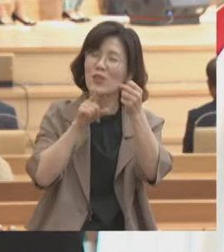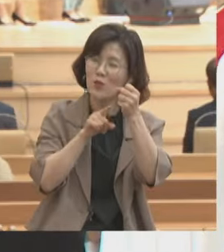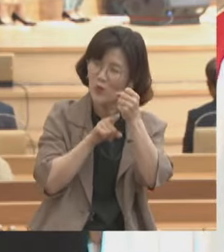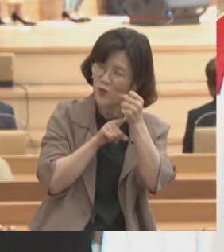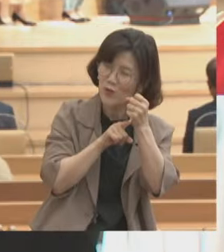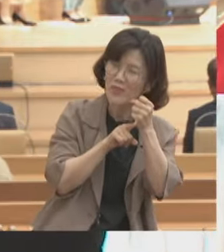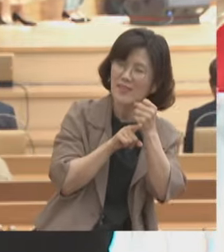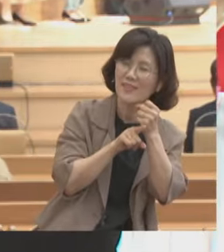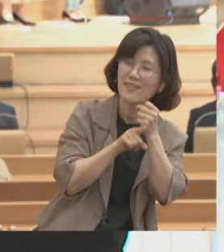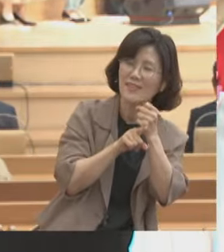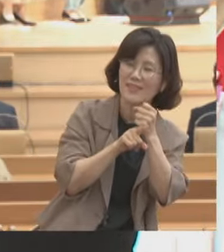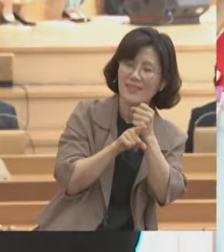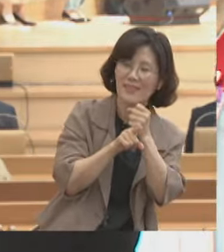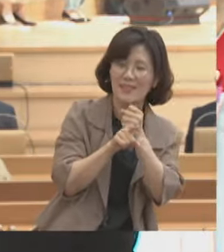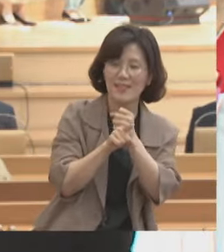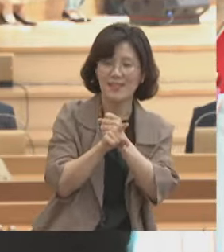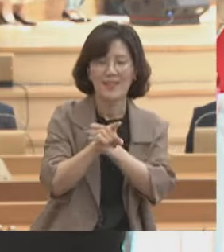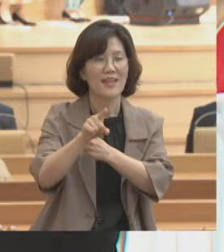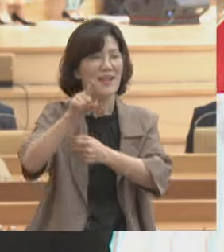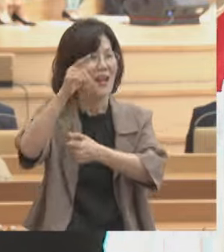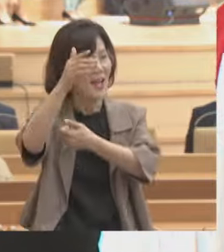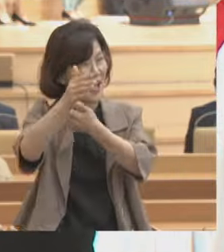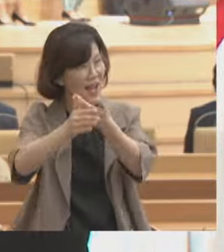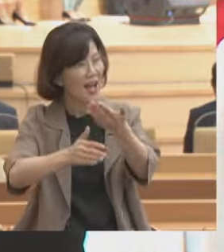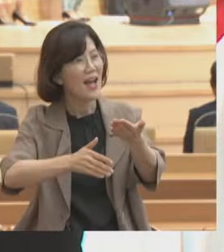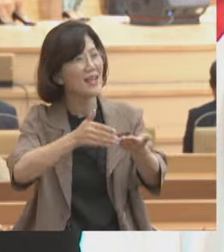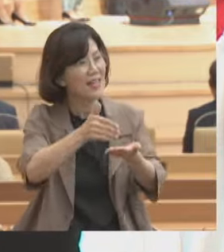있는 이유를